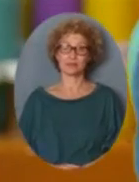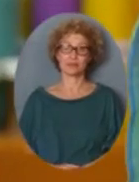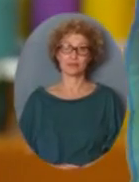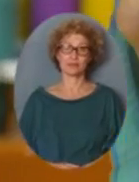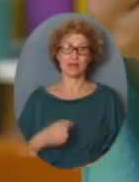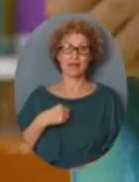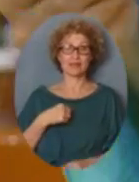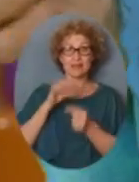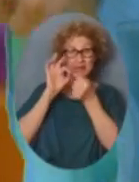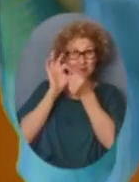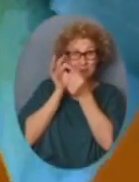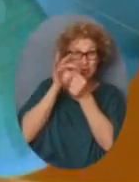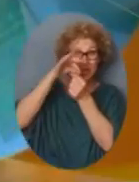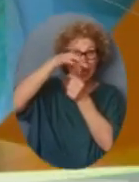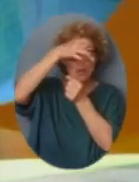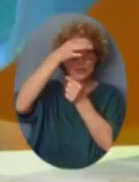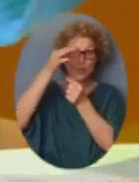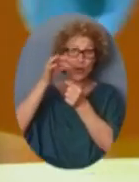אותו דרך חור אחד,